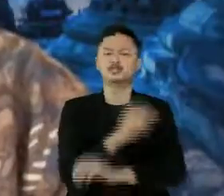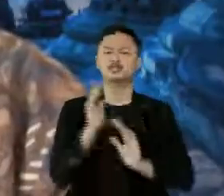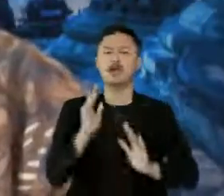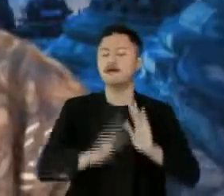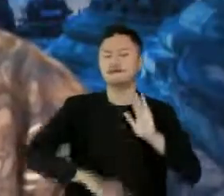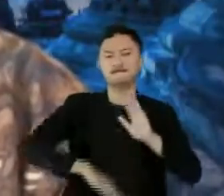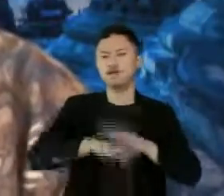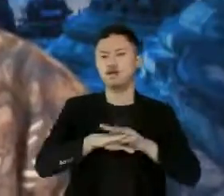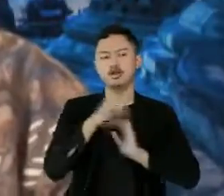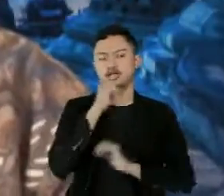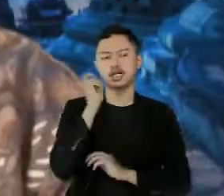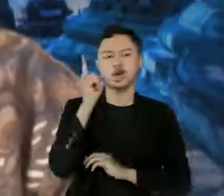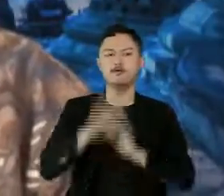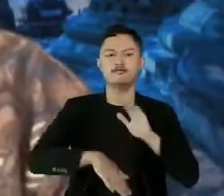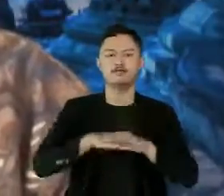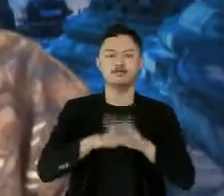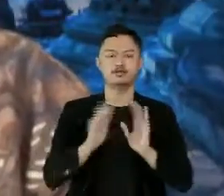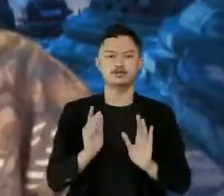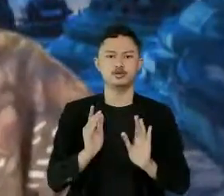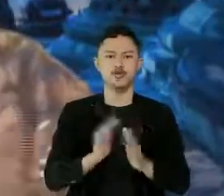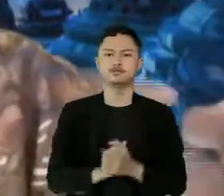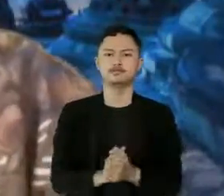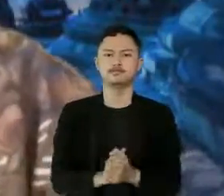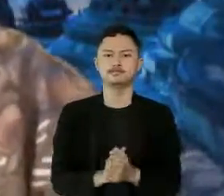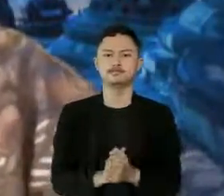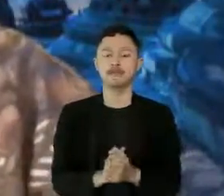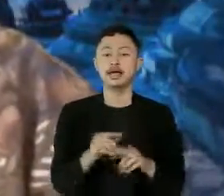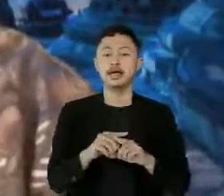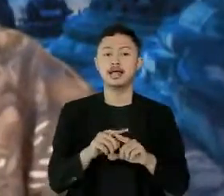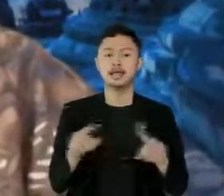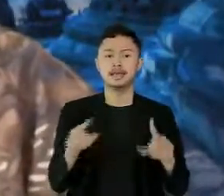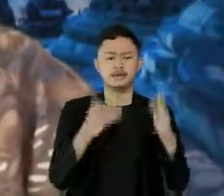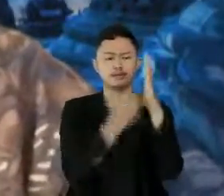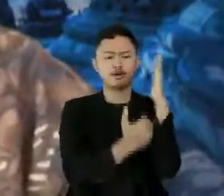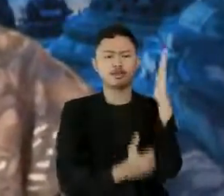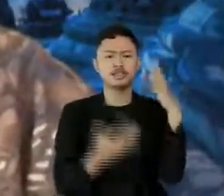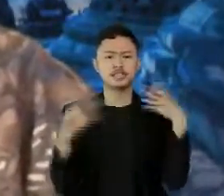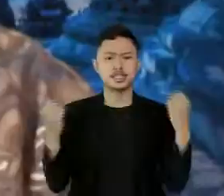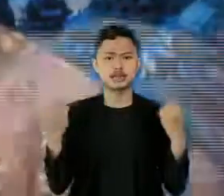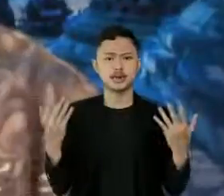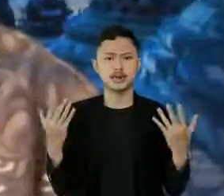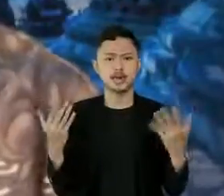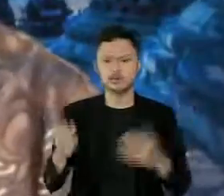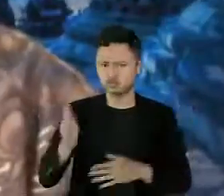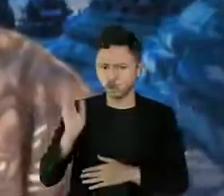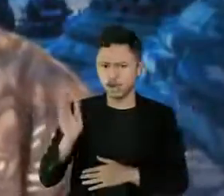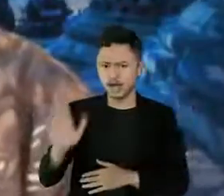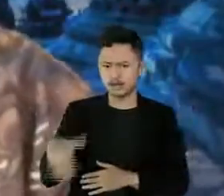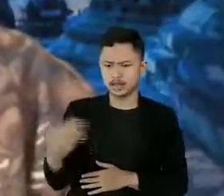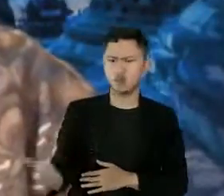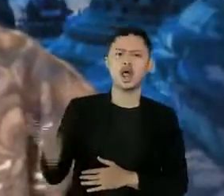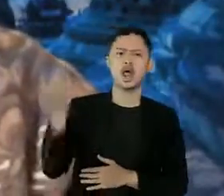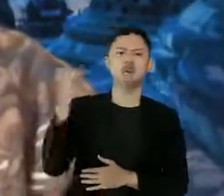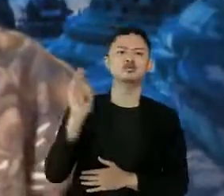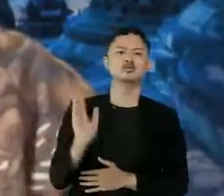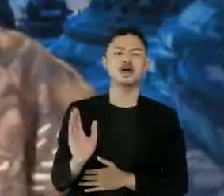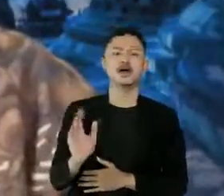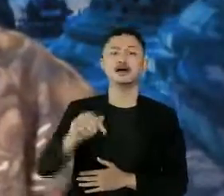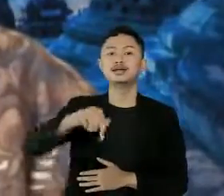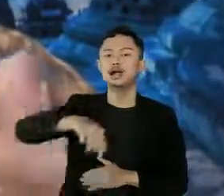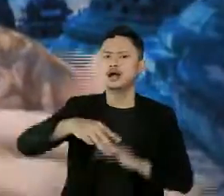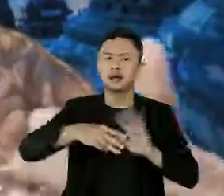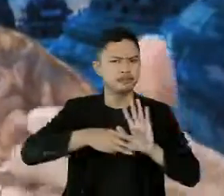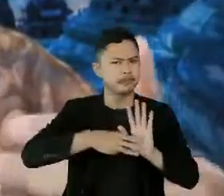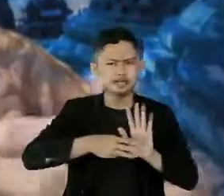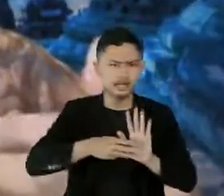lengkap semuanya, insya Allah. Dan dari sisi prokesnya juga kita sudah lakukan sejak dari tahun lalu. Nah, sekarang problemnya